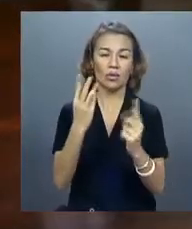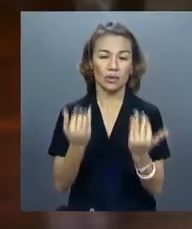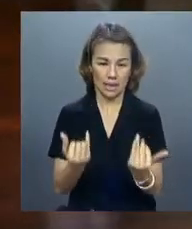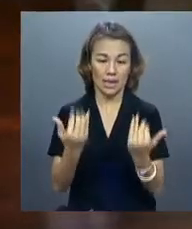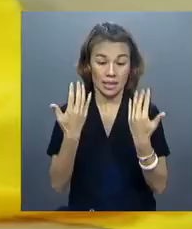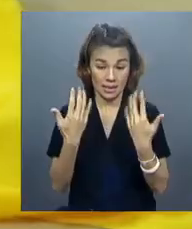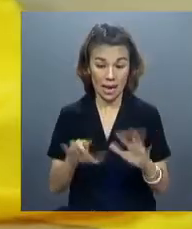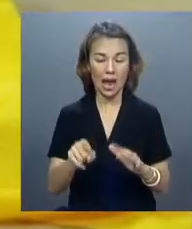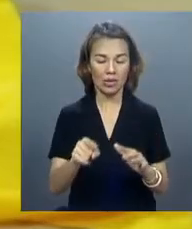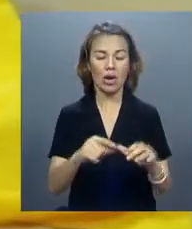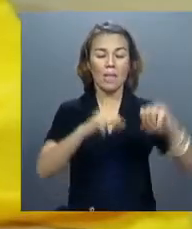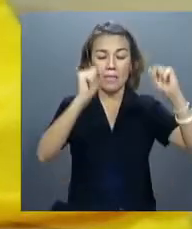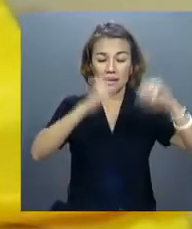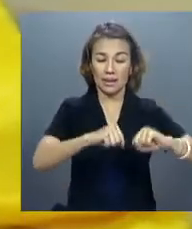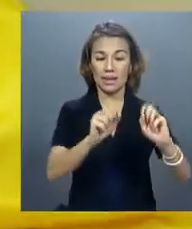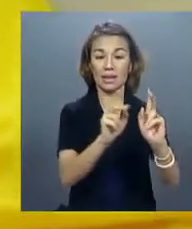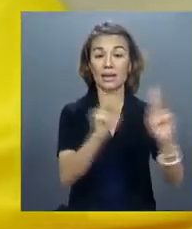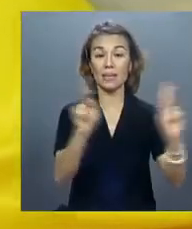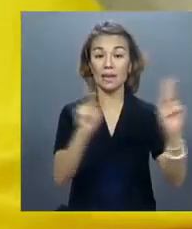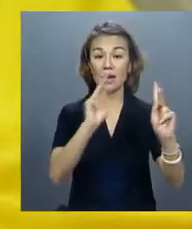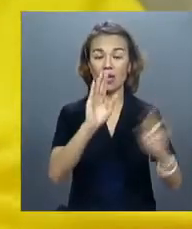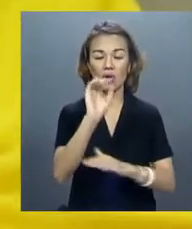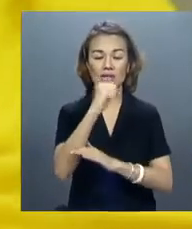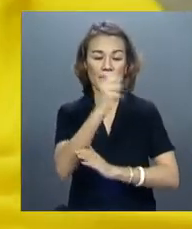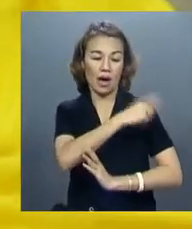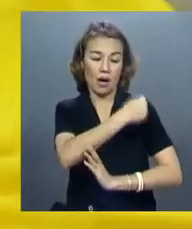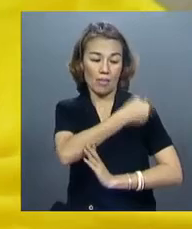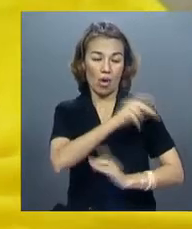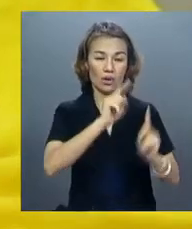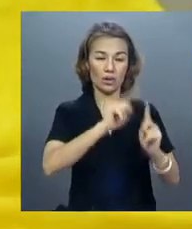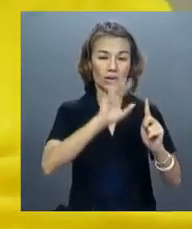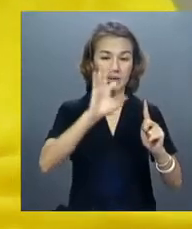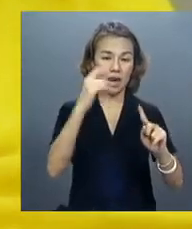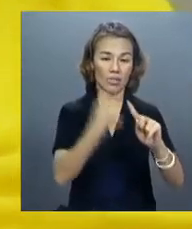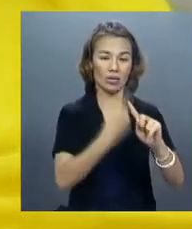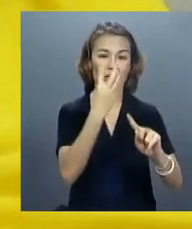ามติของกรรมการเข้าที่ประชุมใหญ่แพทยสภาในวันที่9มิถุนายนนี้ค่ะ